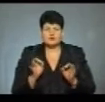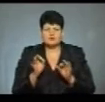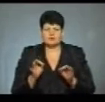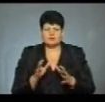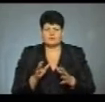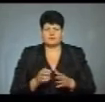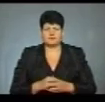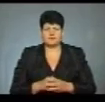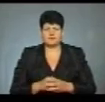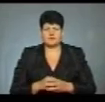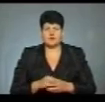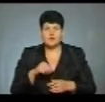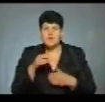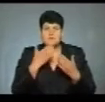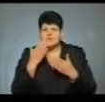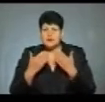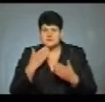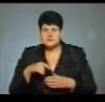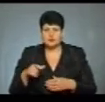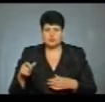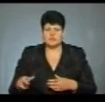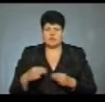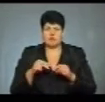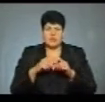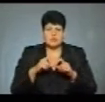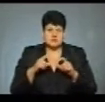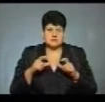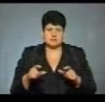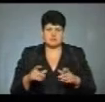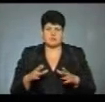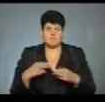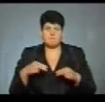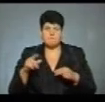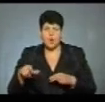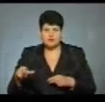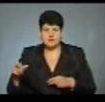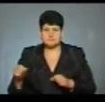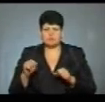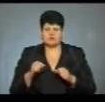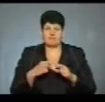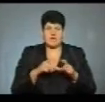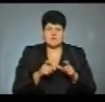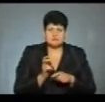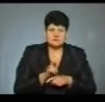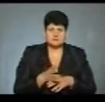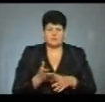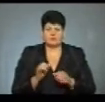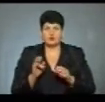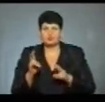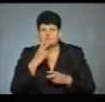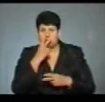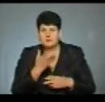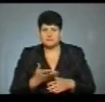селі ходили, питаємося людей в магазинах, продавців, може, до магазину зайшов, може, хто